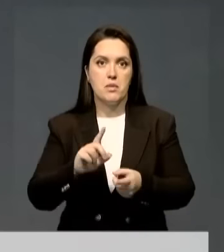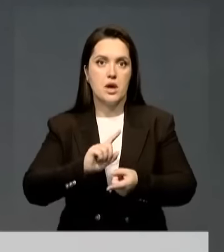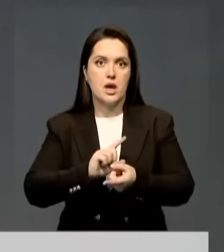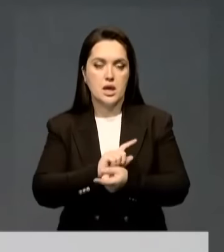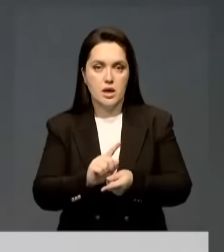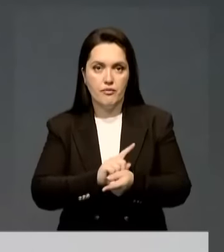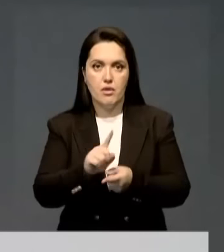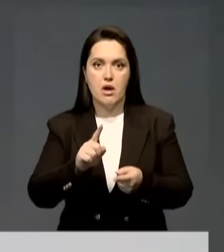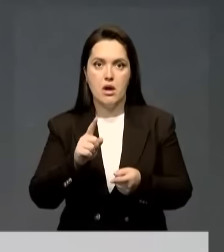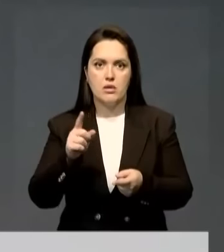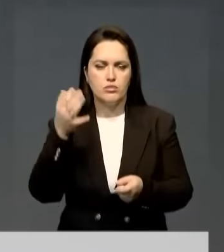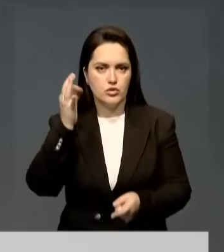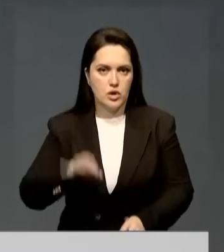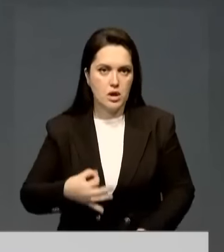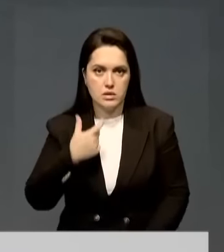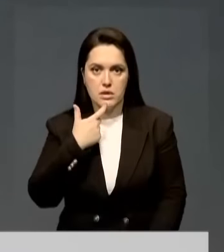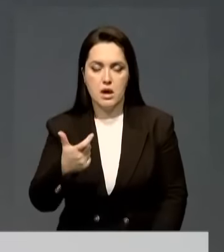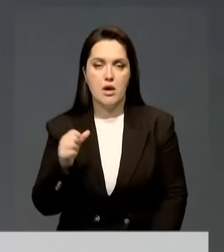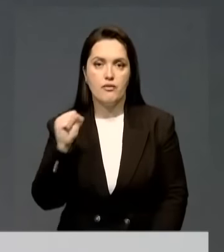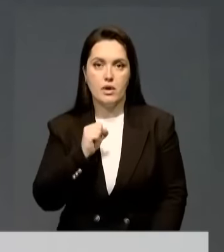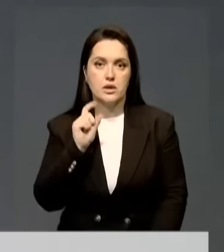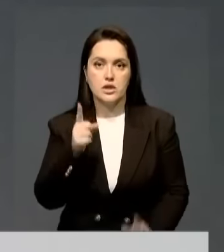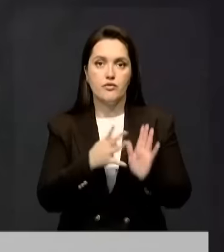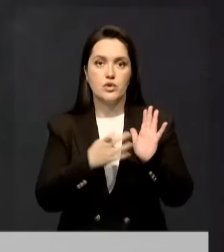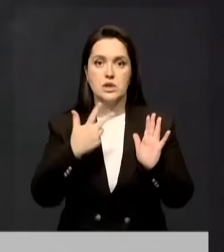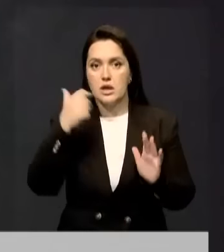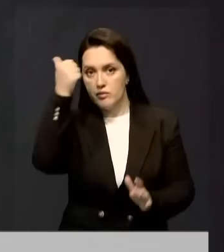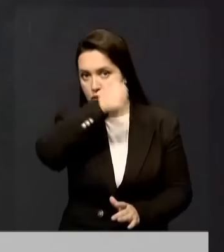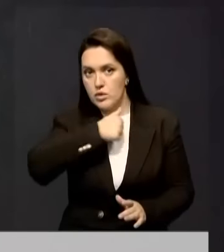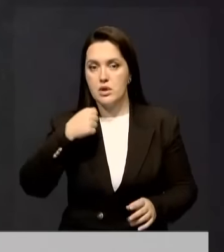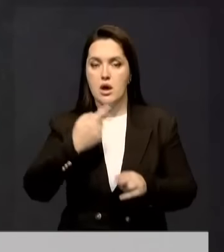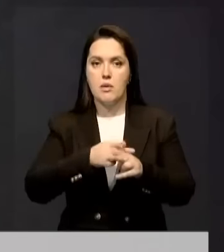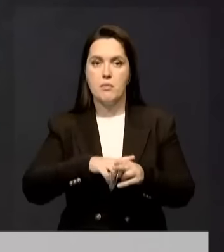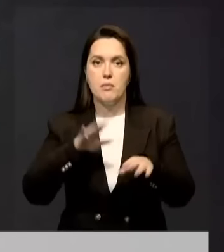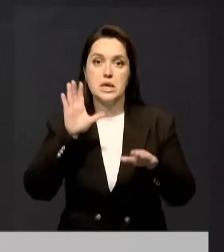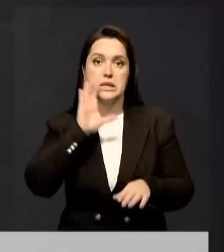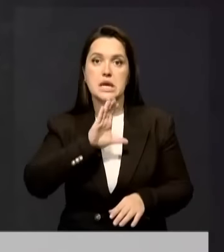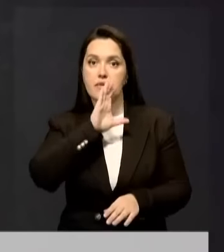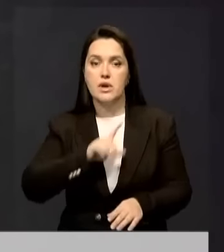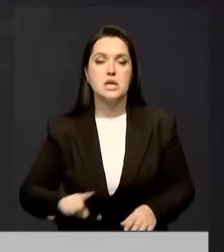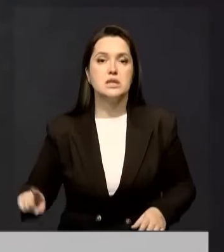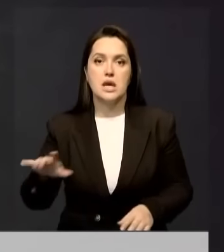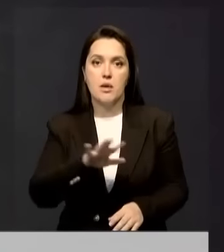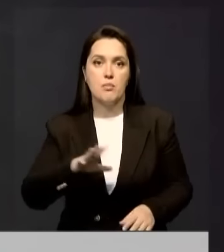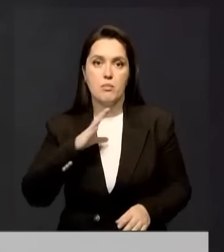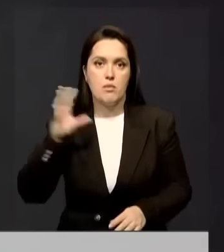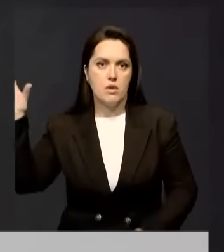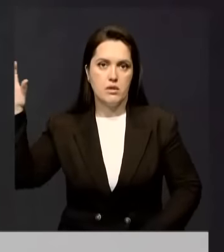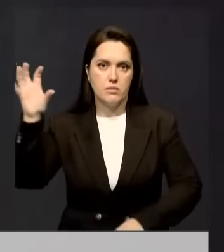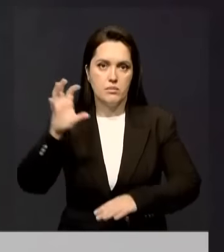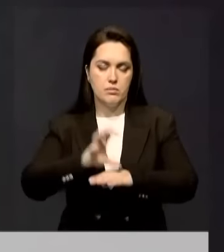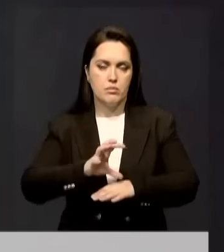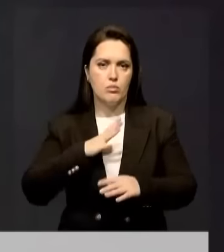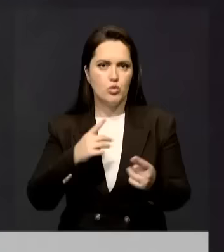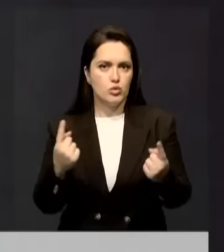Бразилии наблюдают достаточно часто. В августе 1930 года в джунглях на северо-западе страны упал крупный